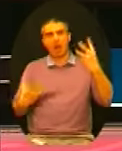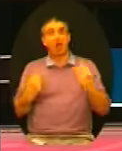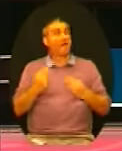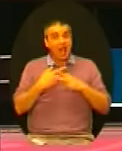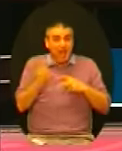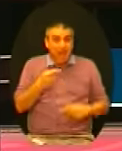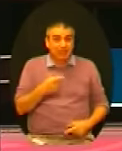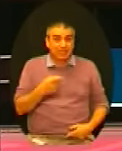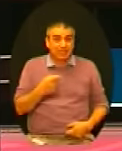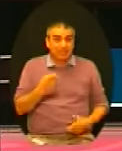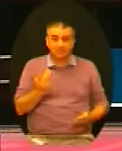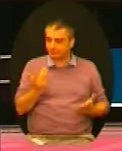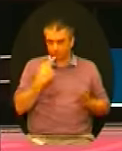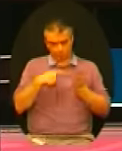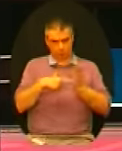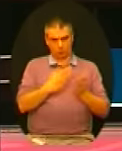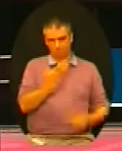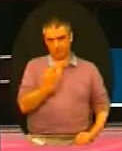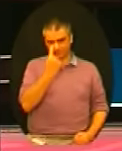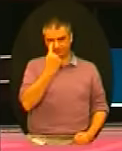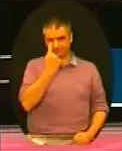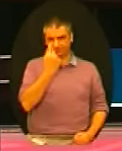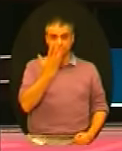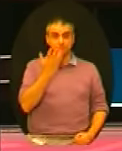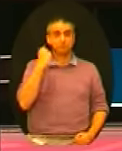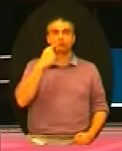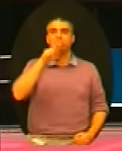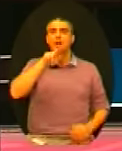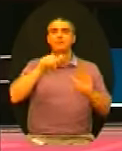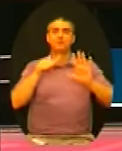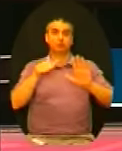רק אם ניקח כדוגמה, בשנת